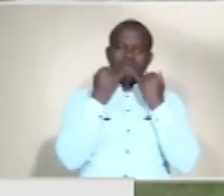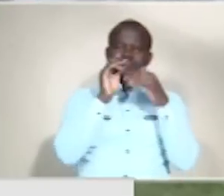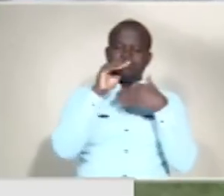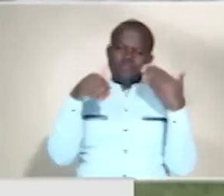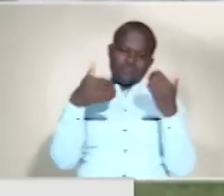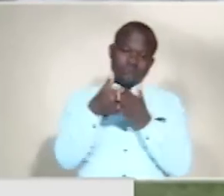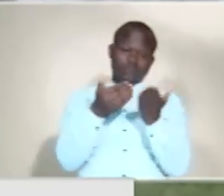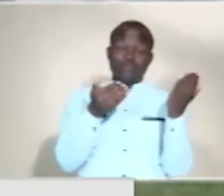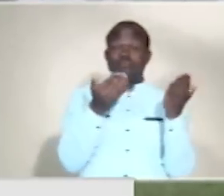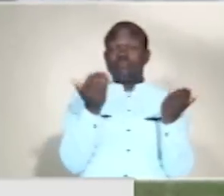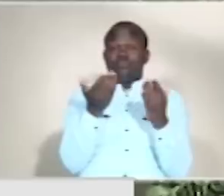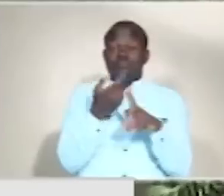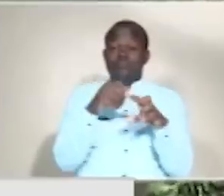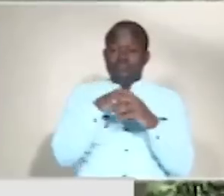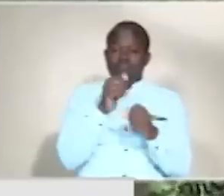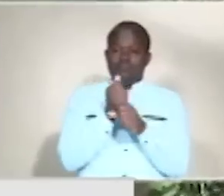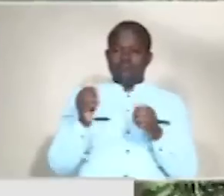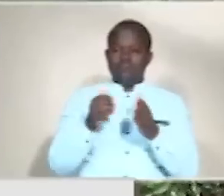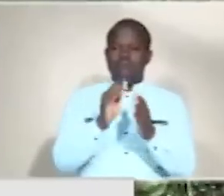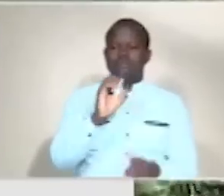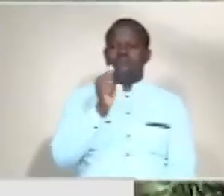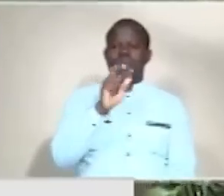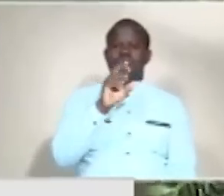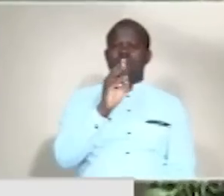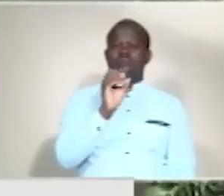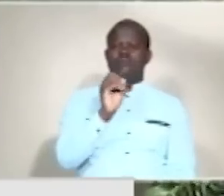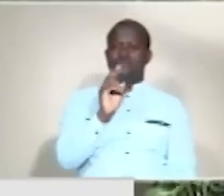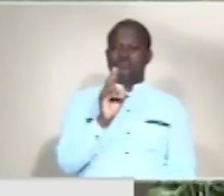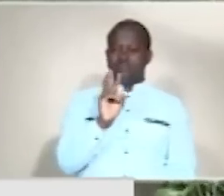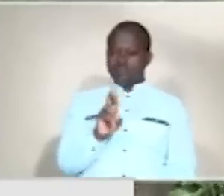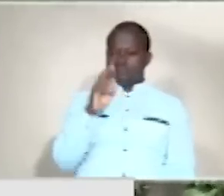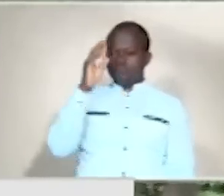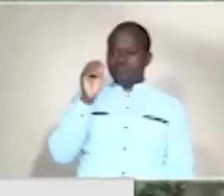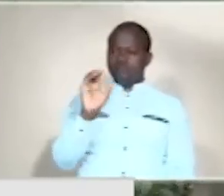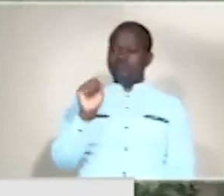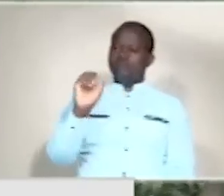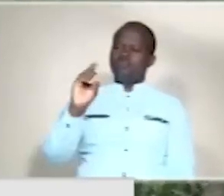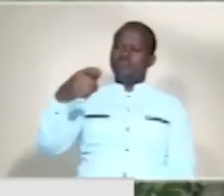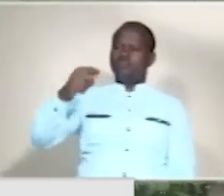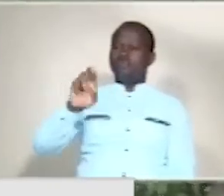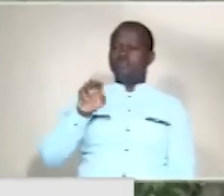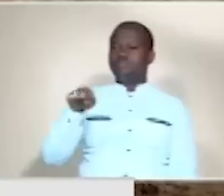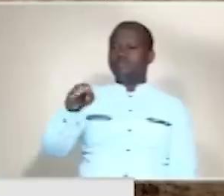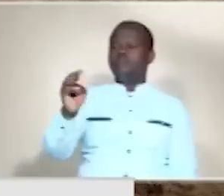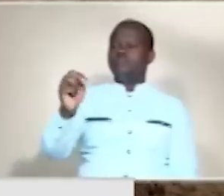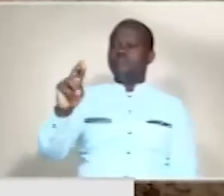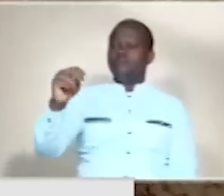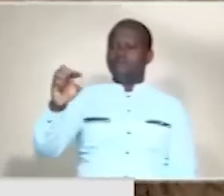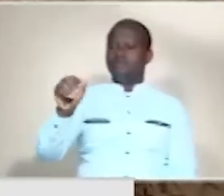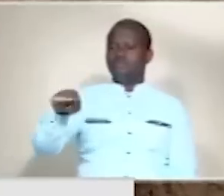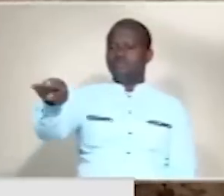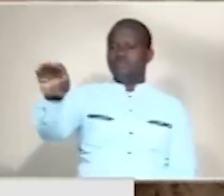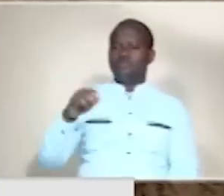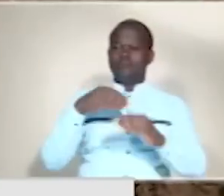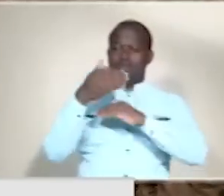ko ngo bituruka ku ikorwa ry'umuhanda Carrefour ADPR murangi kuko ngo hari imiyoboro yangiritse nyuma y'icyo